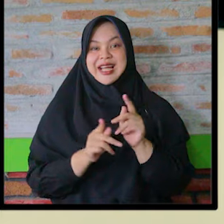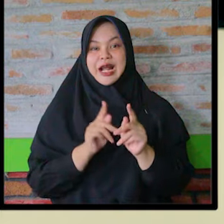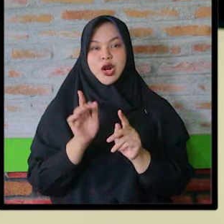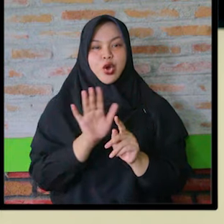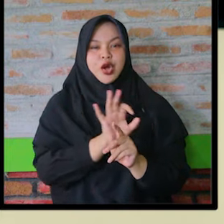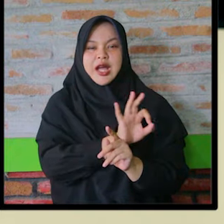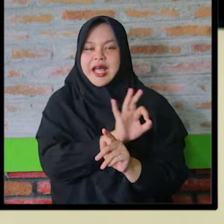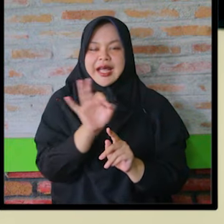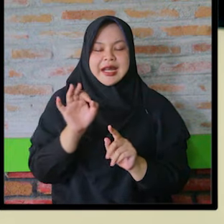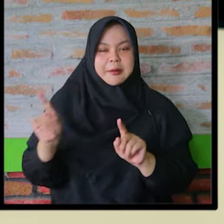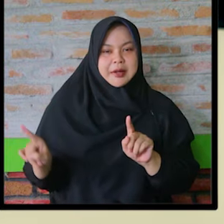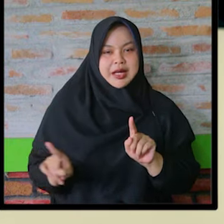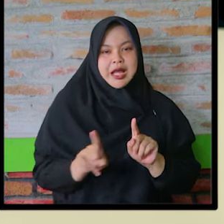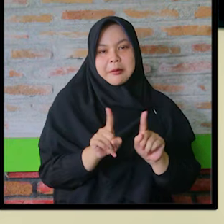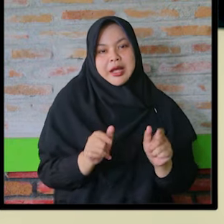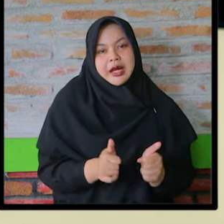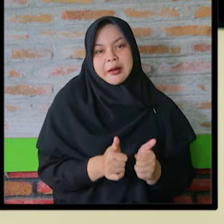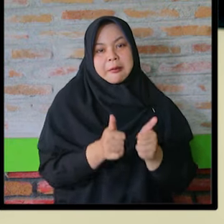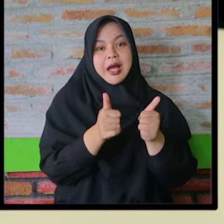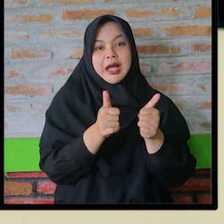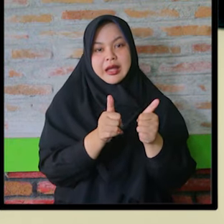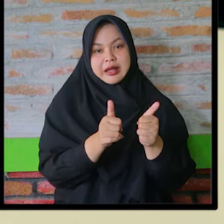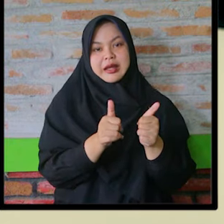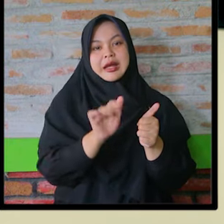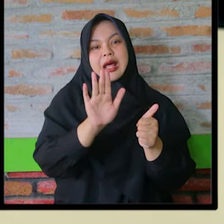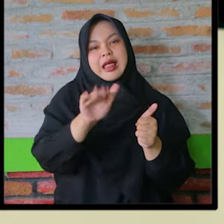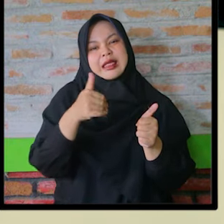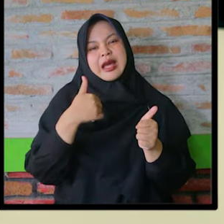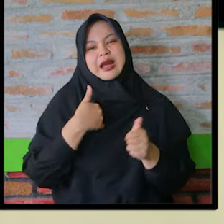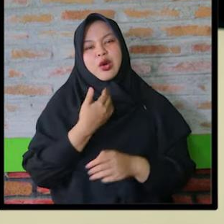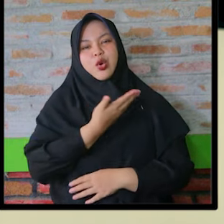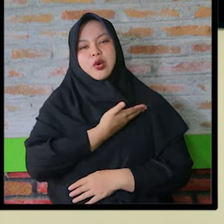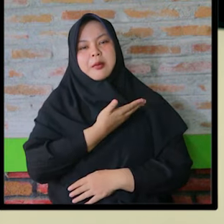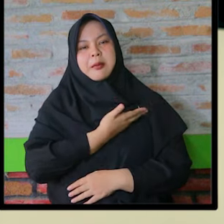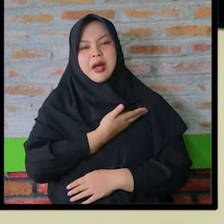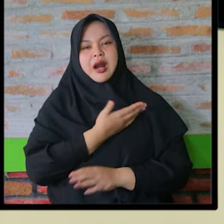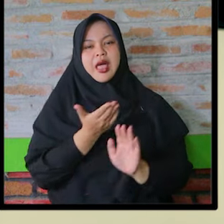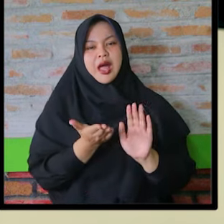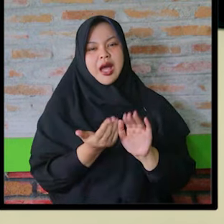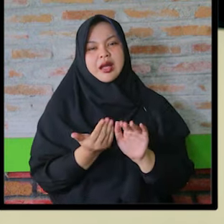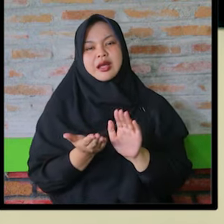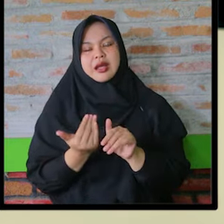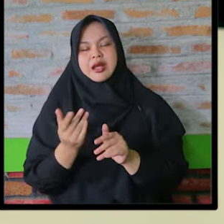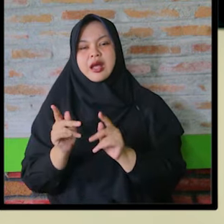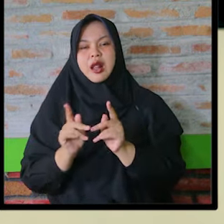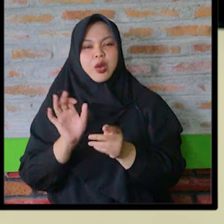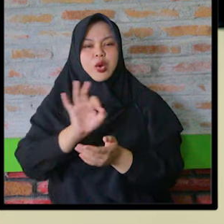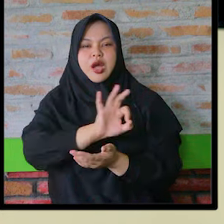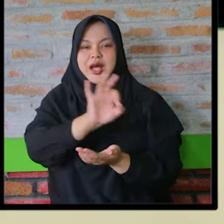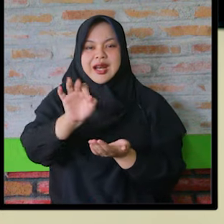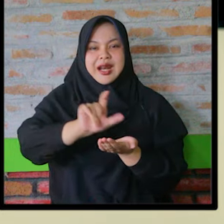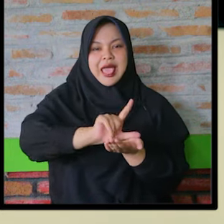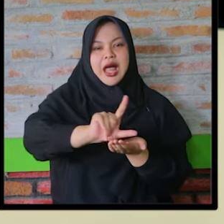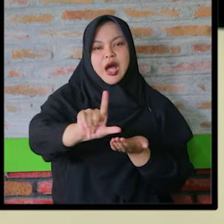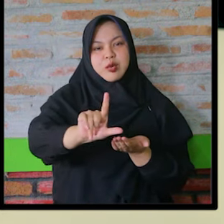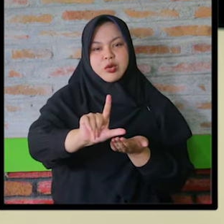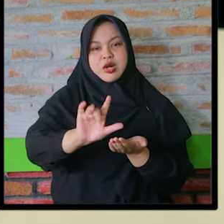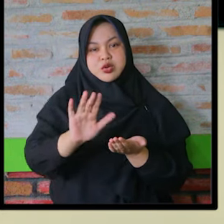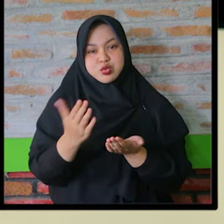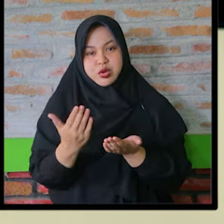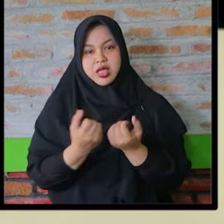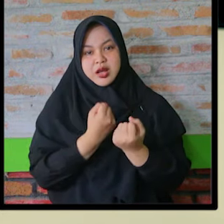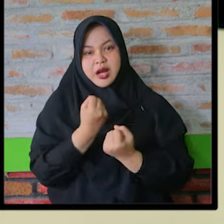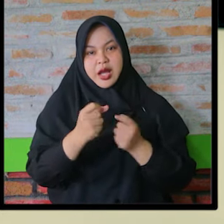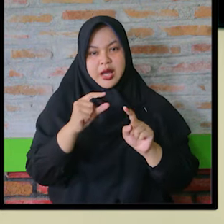dilakukan pendampingan dengan baik nanti akan menjadi korban lagi gitu kalau enggak dilaporkan kalau dia sudah pidana loh